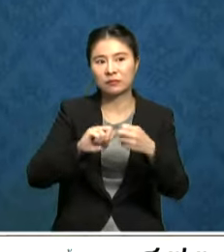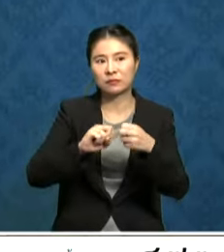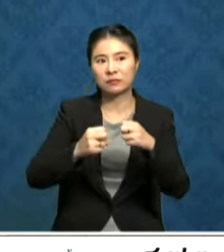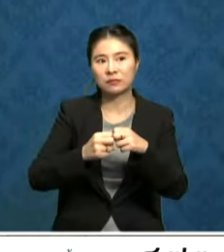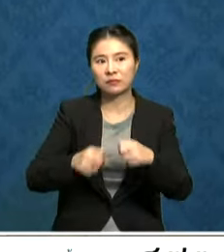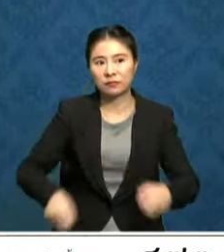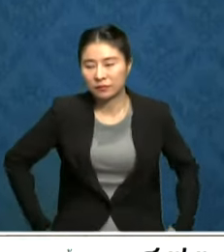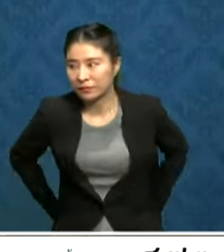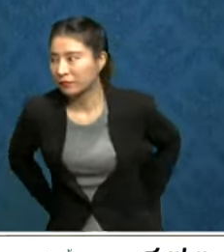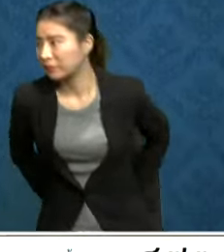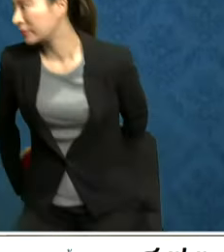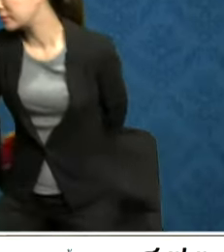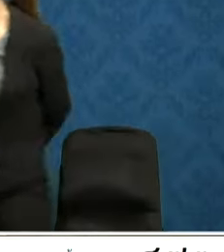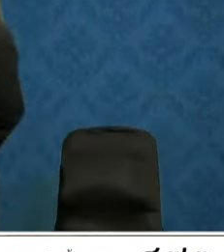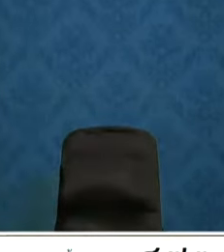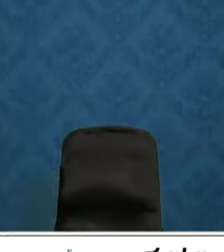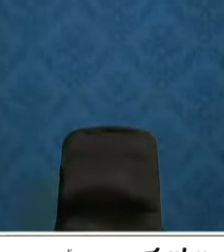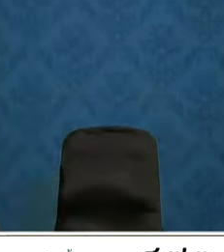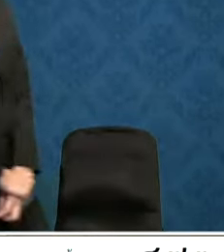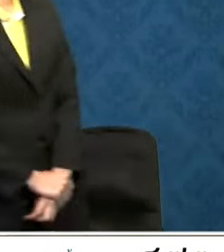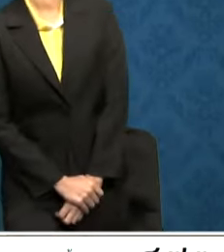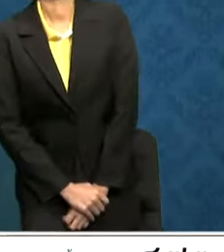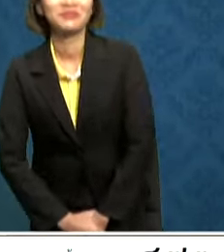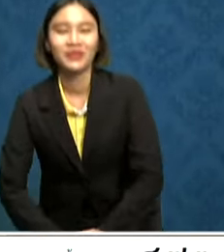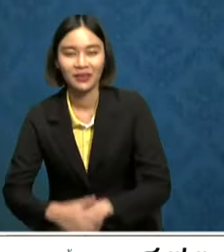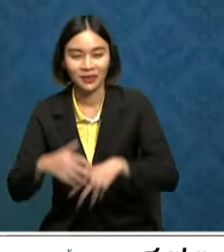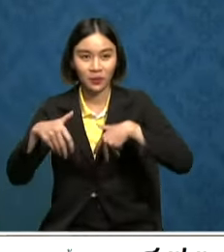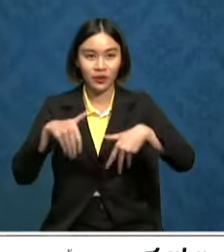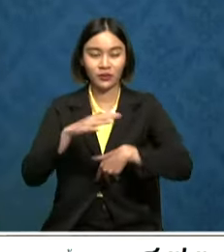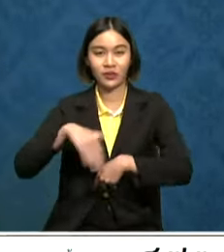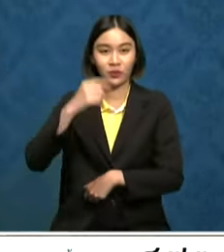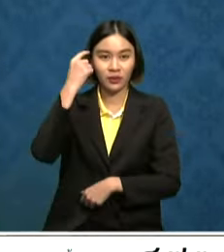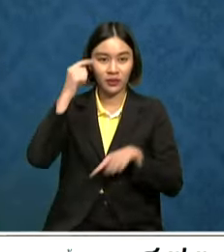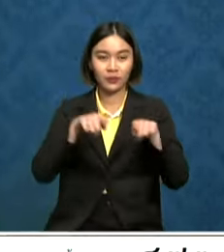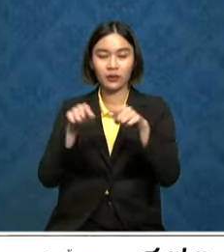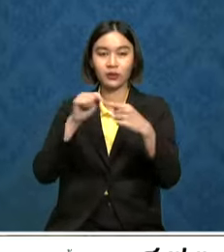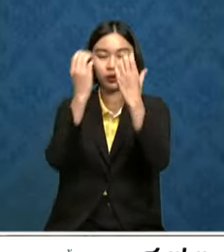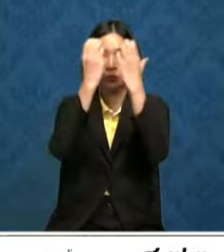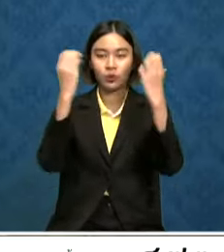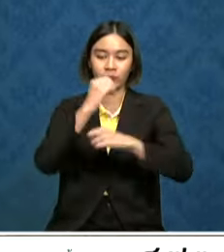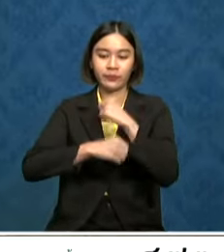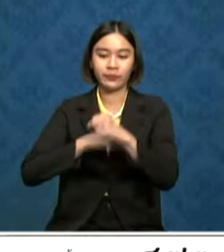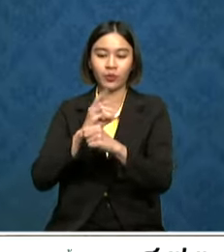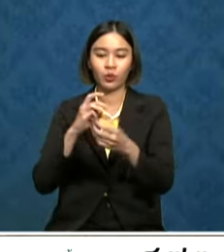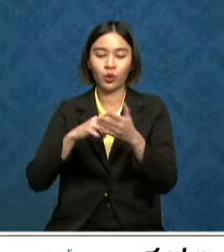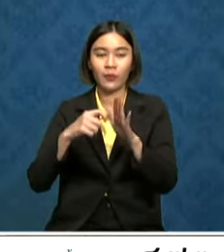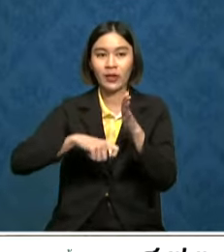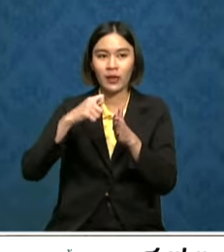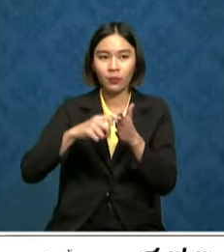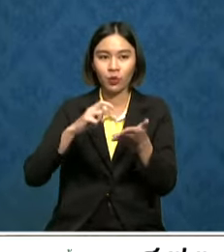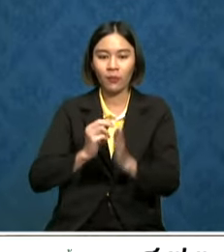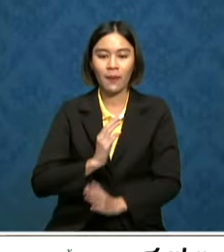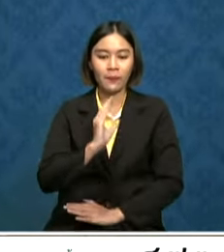ณขณะนี้ซึ่งเมื่อพี่น้องประชาชนส่วนใหญ่เห็นร่วมกันว่ารัฐธรรมนูญฉบับปี 60คือมนตเหตุของความไร้